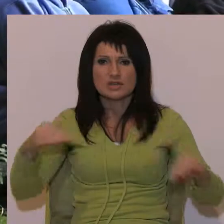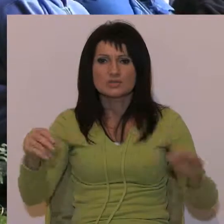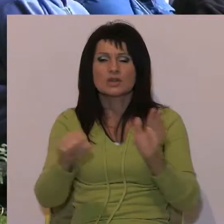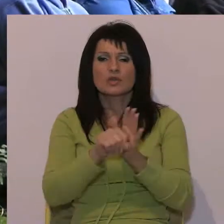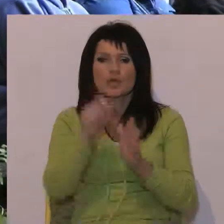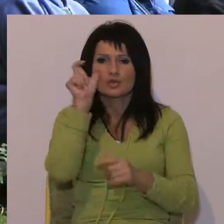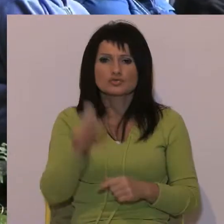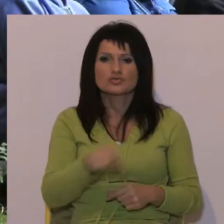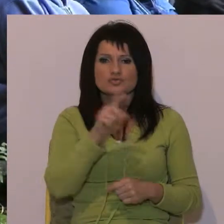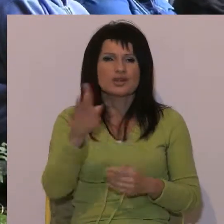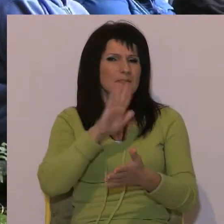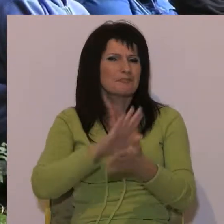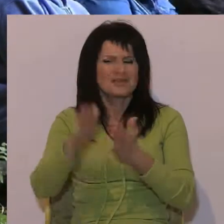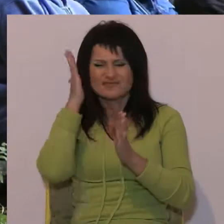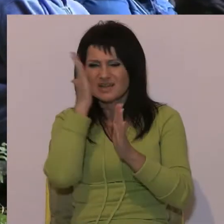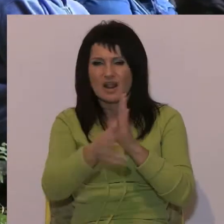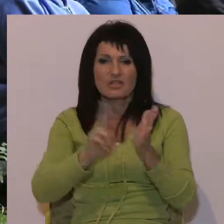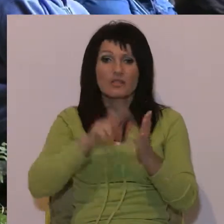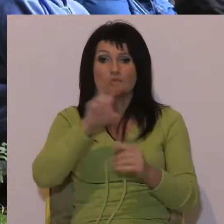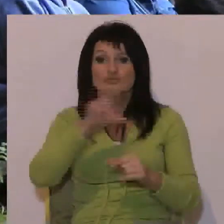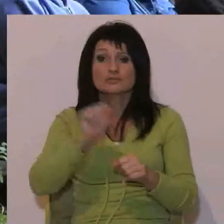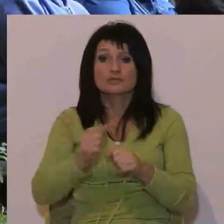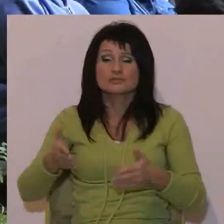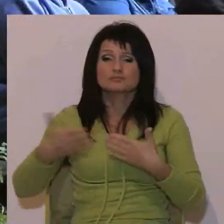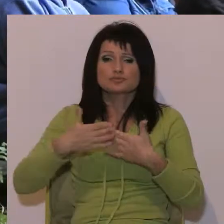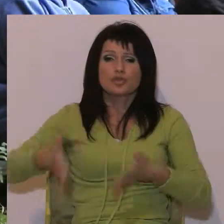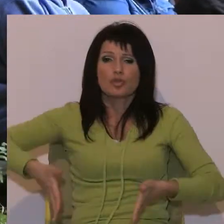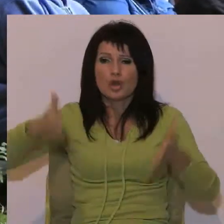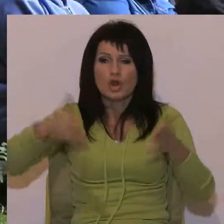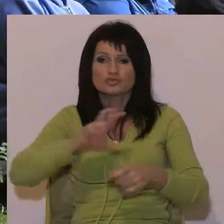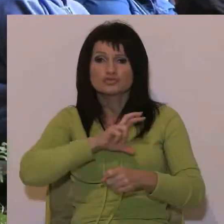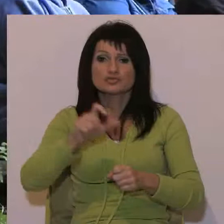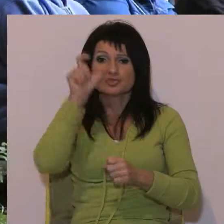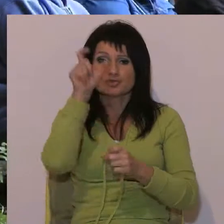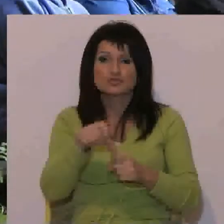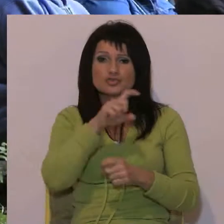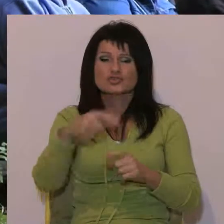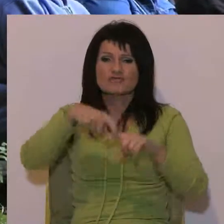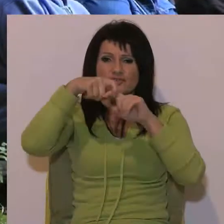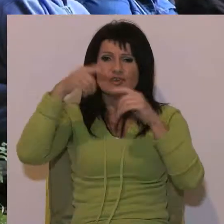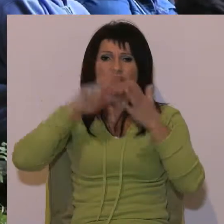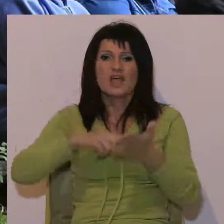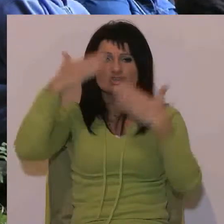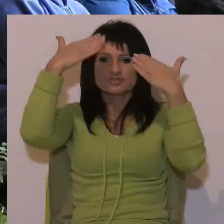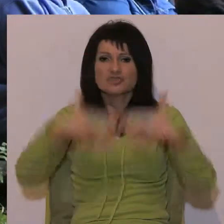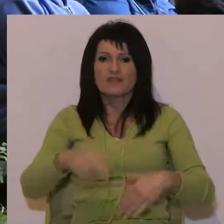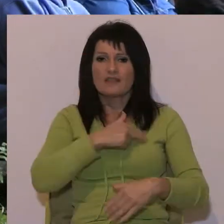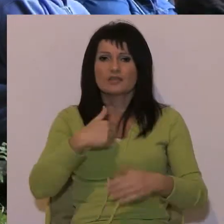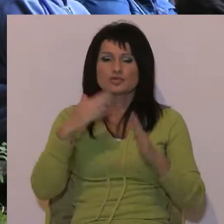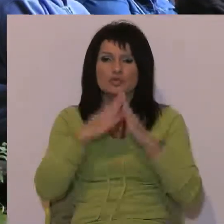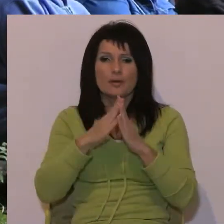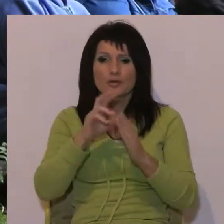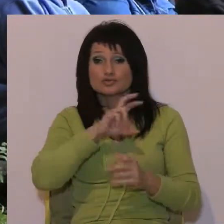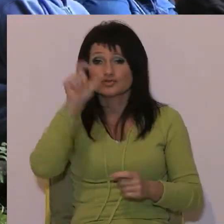krzyża. Bez względu, czy to jest przydrożny krzyż, czy krzyż wiszący na ścianie naszego domu, czy też być